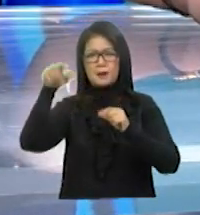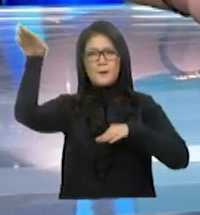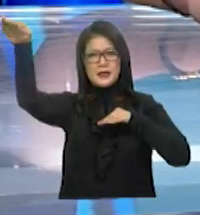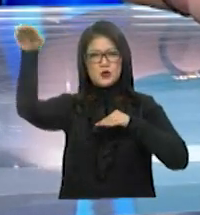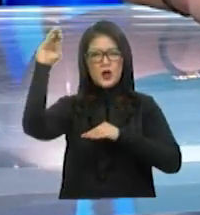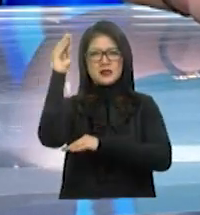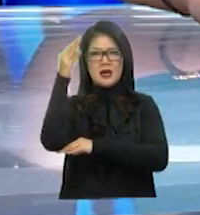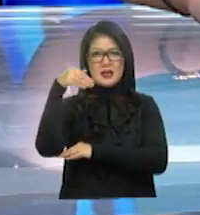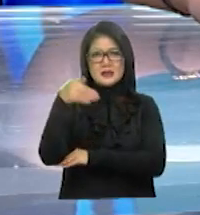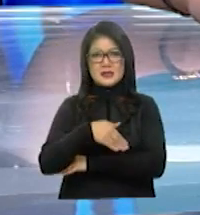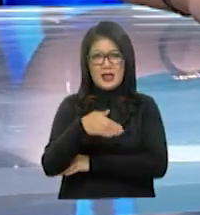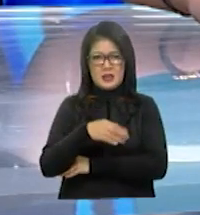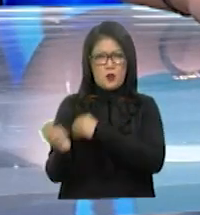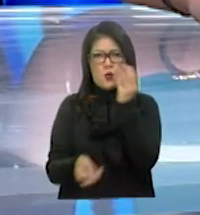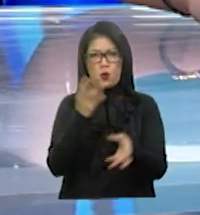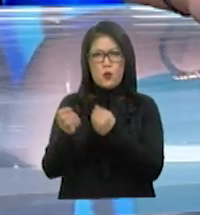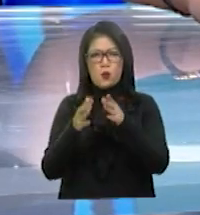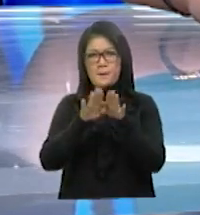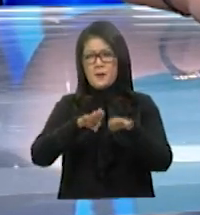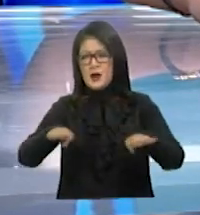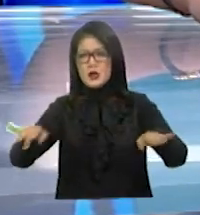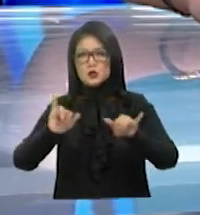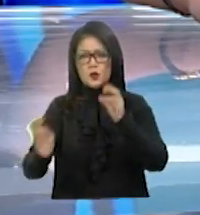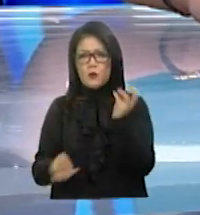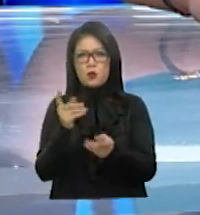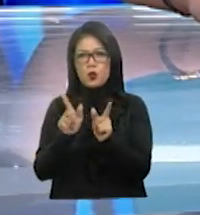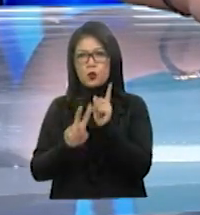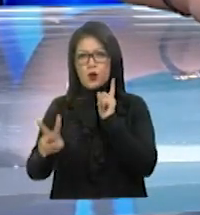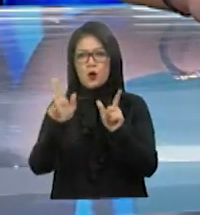kobaran api menyambar mobil yang terparkir di dalam warung.